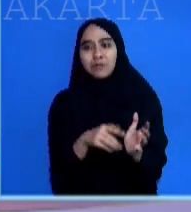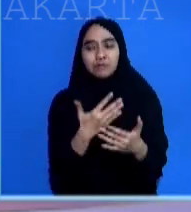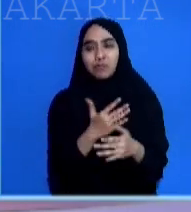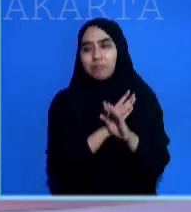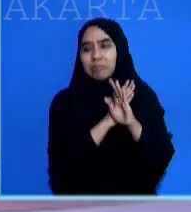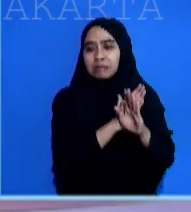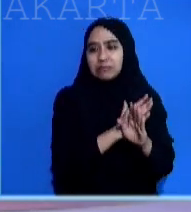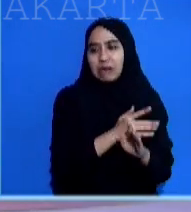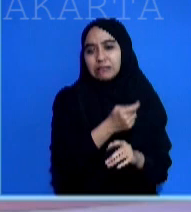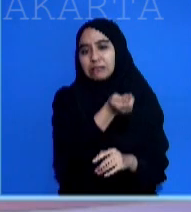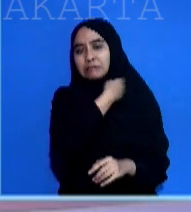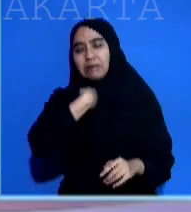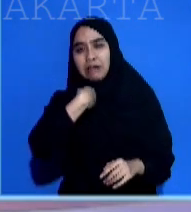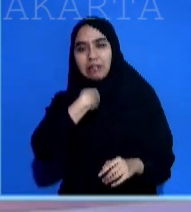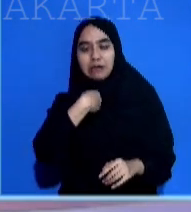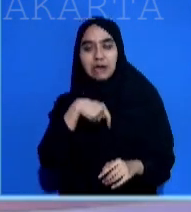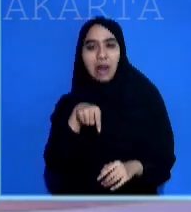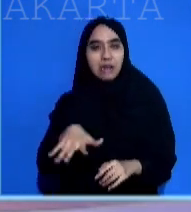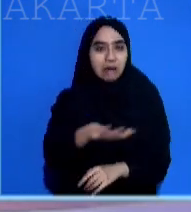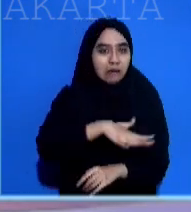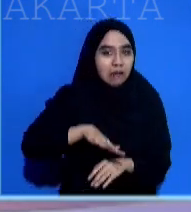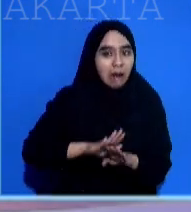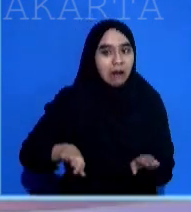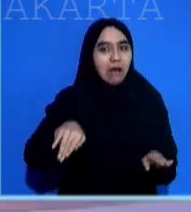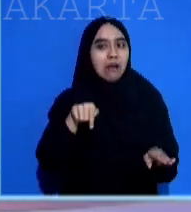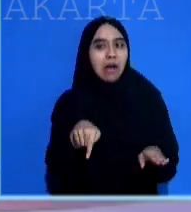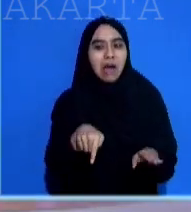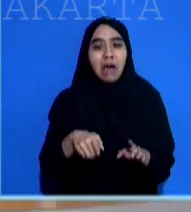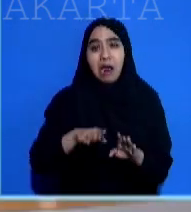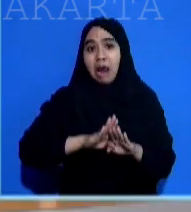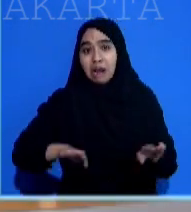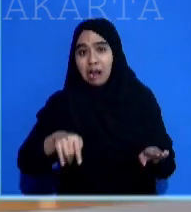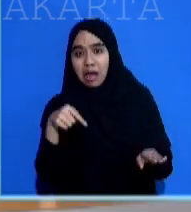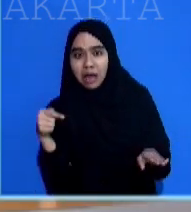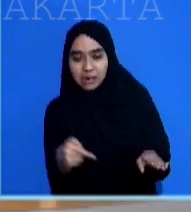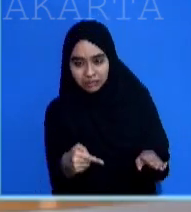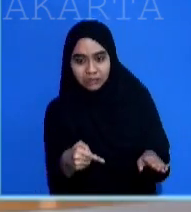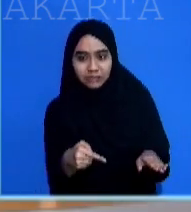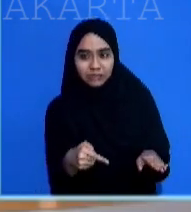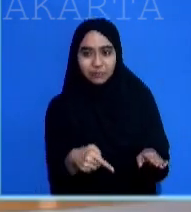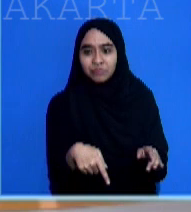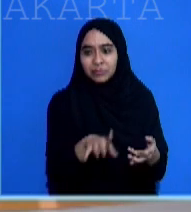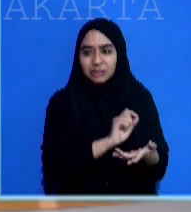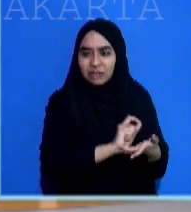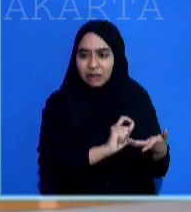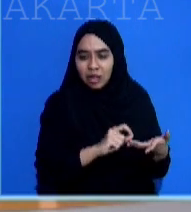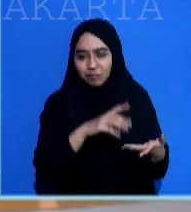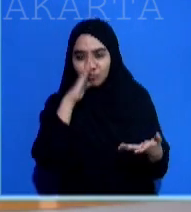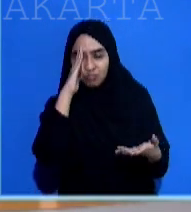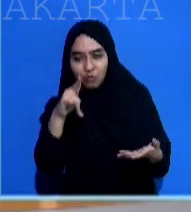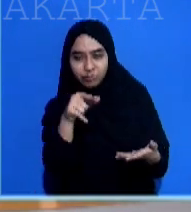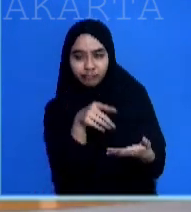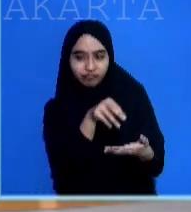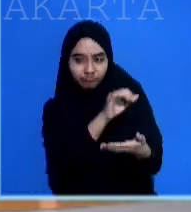yang oleh banyak kalangan disebut klitih yang melibatkan kalangan pelajar. Apalagi dalam catatan Polda DIY masih sering terjadi